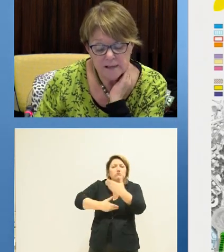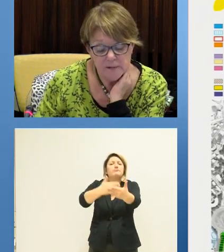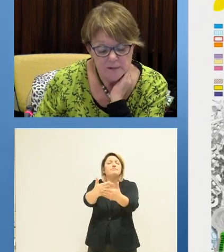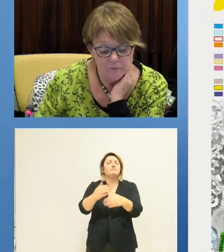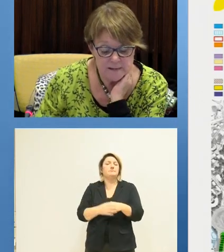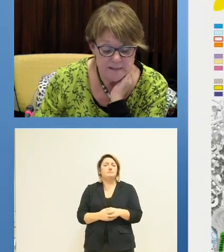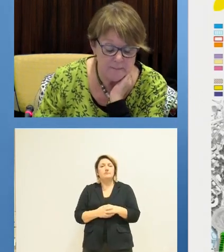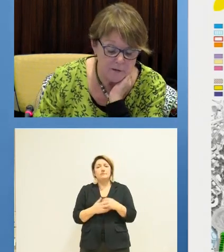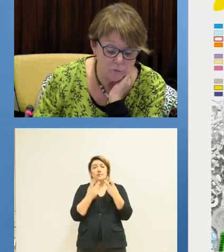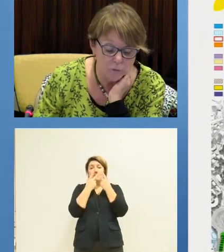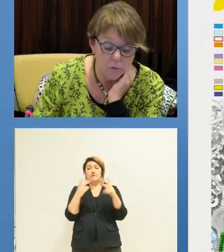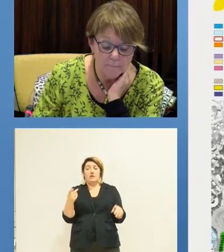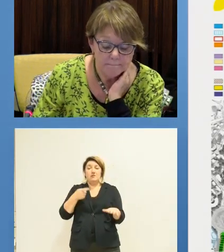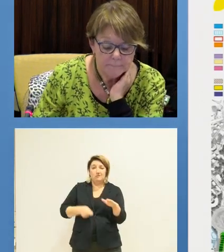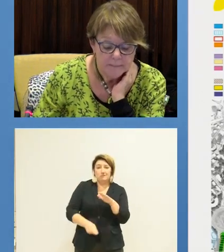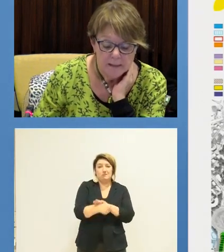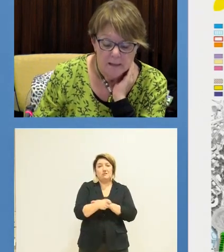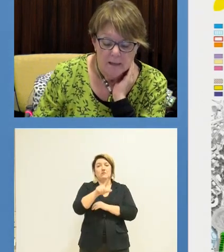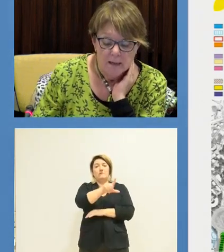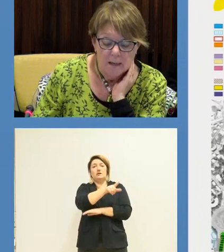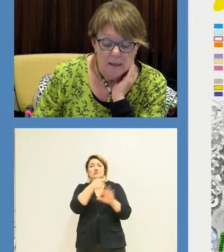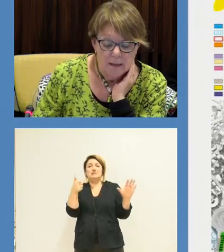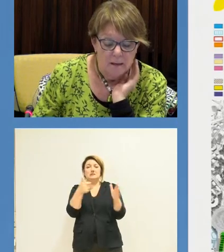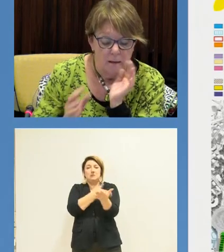financier de la ville est de 26 millions d'euros